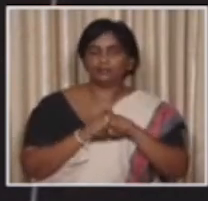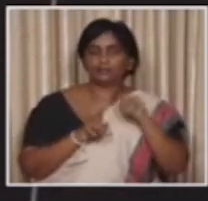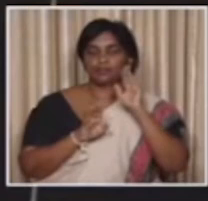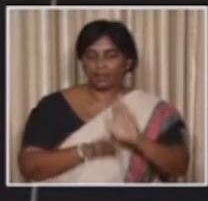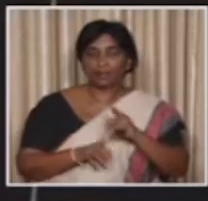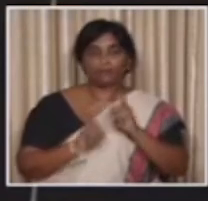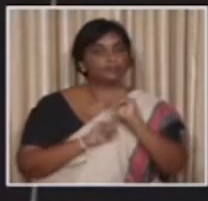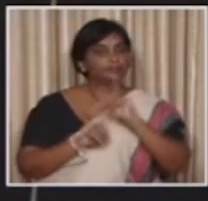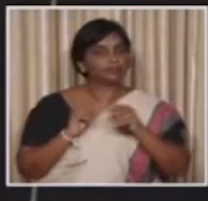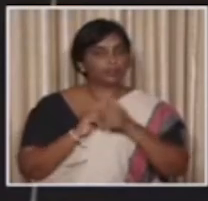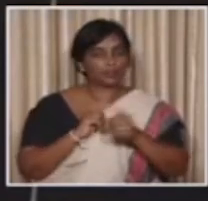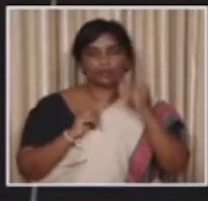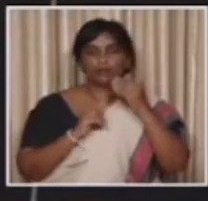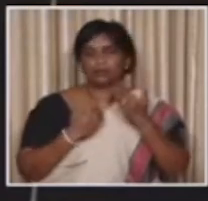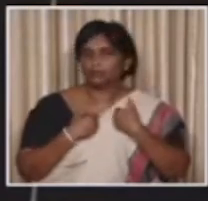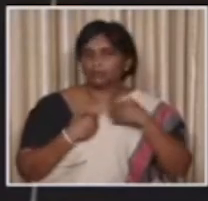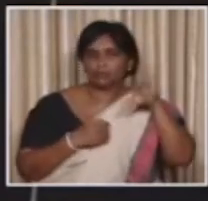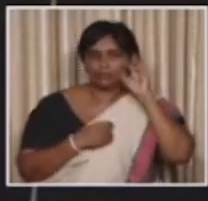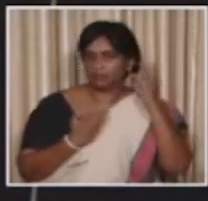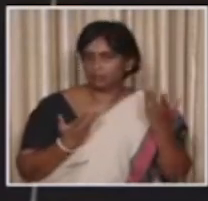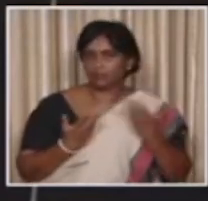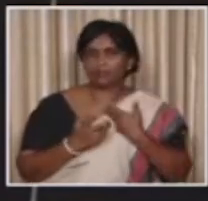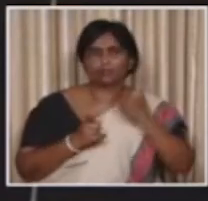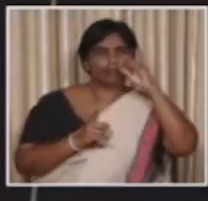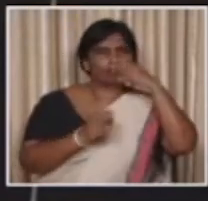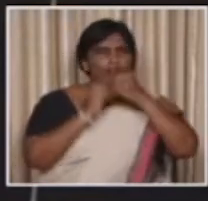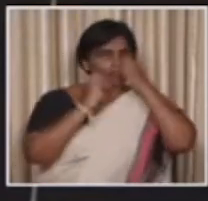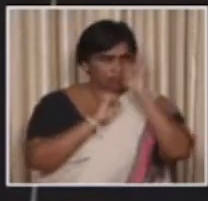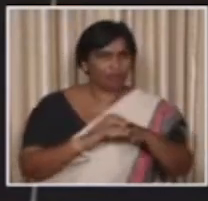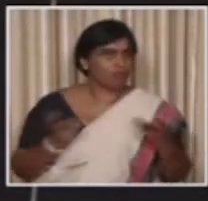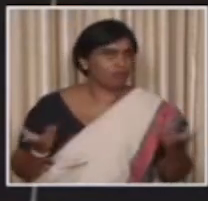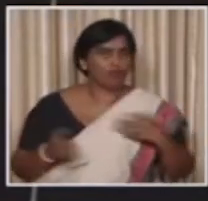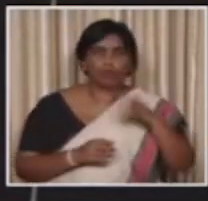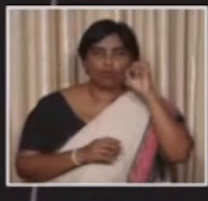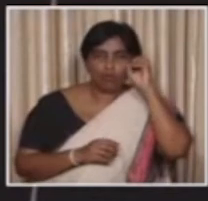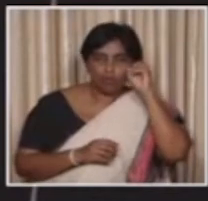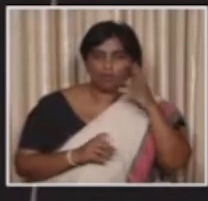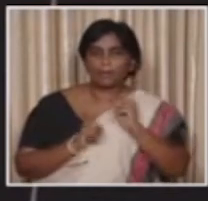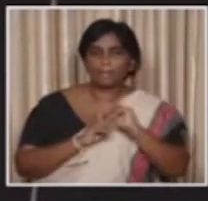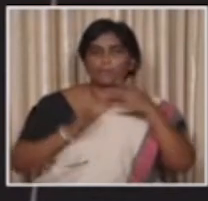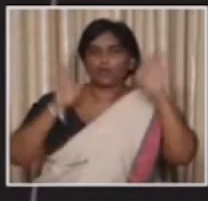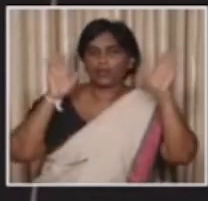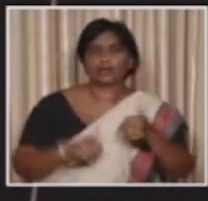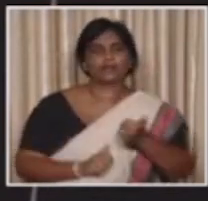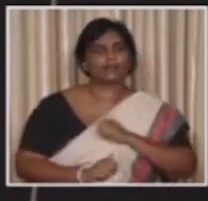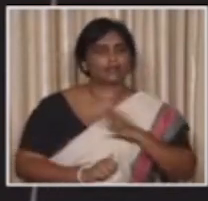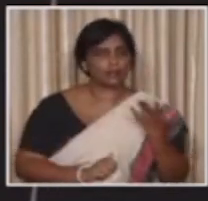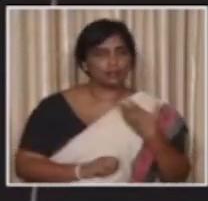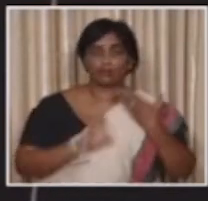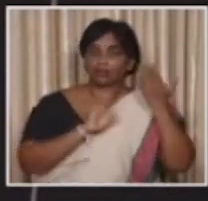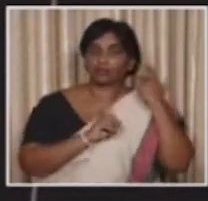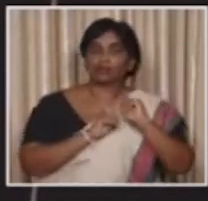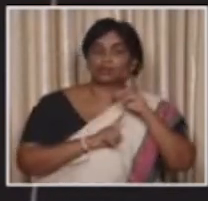හරියට මේ පාර්ලිමේන්තුවට මට තේරෙන්නේ නැහැ ගහපු හූනියමක්ද කියලා. උදේ පාන්දර කිසි කෙනෙක් පාර්ලිමේන්තුවට එන්න කැමති නැහැ දැන්. වෙනද